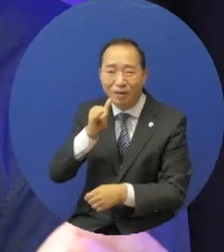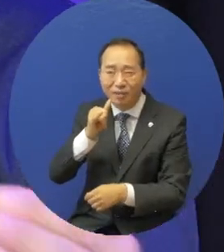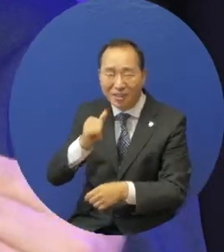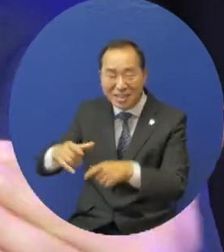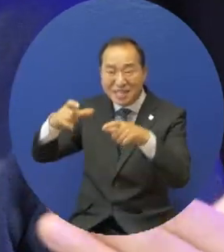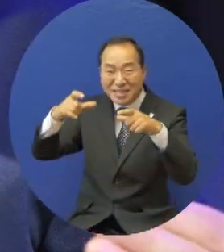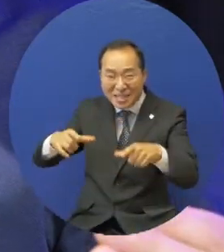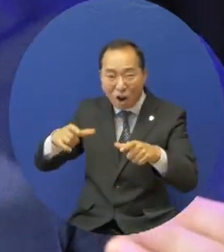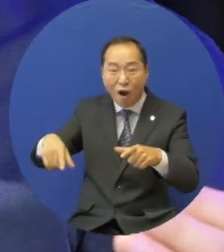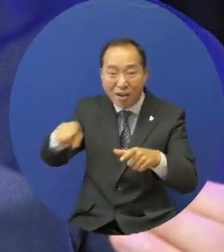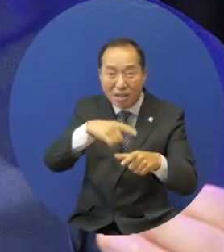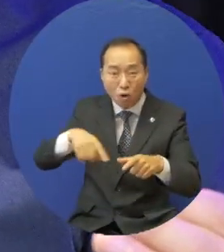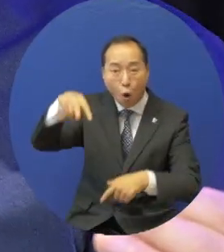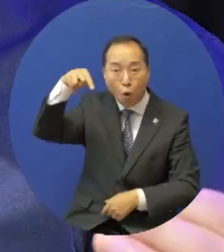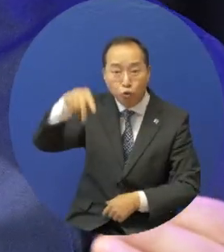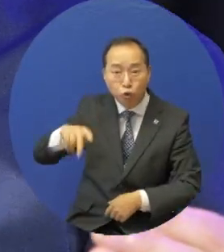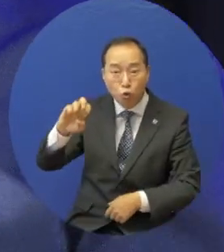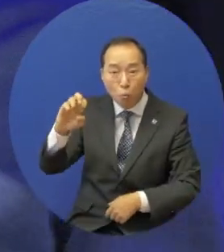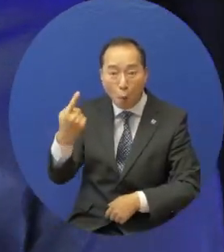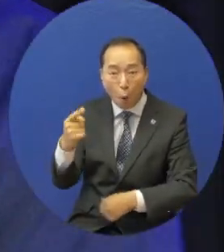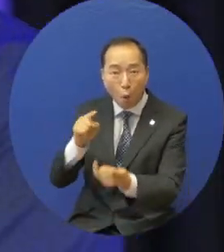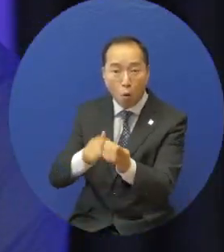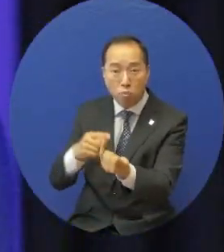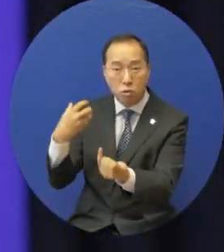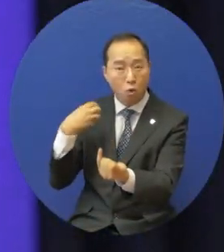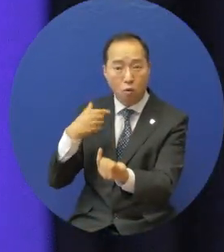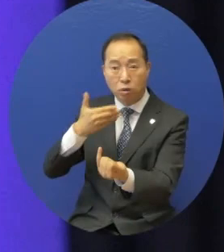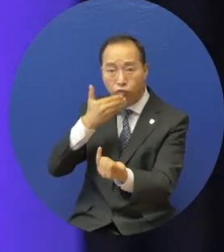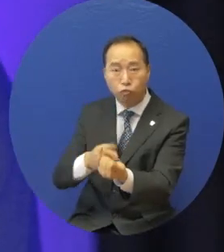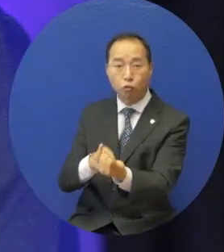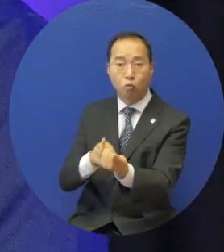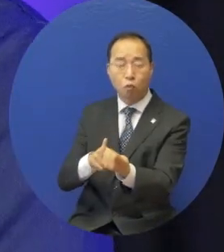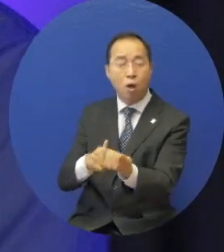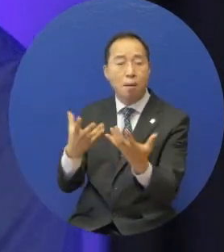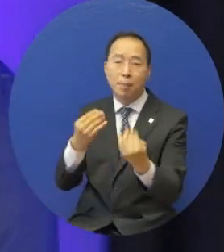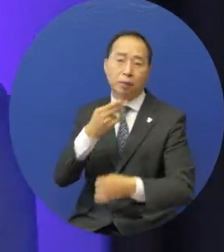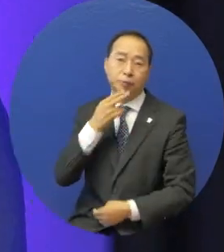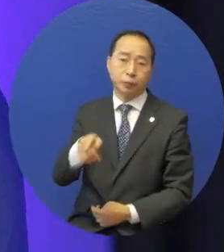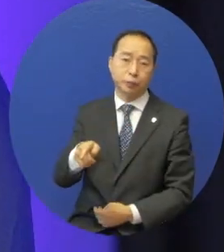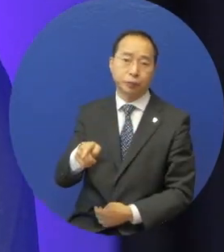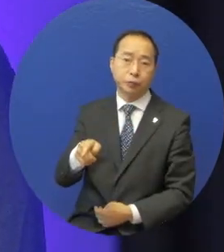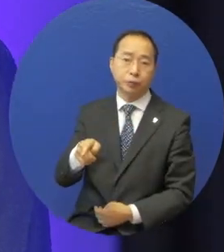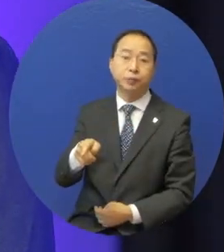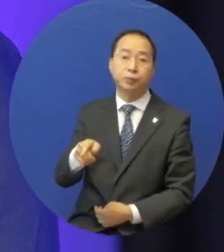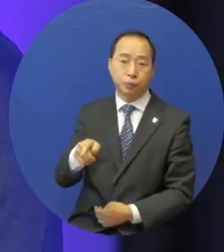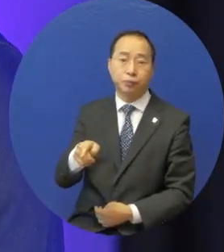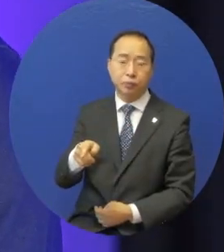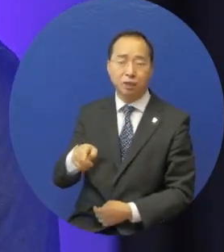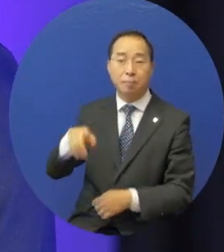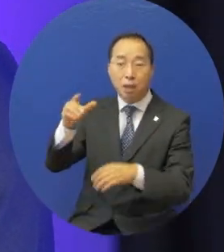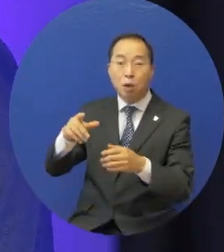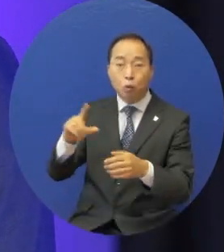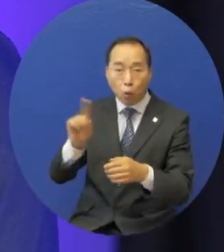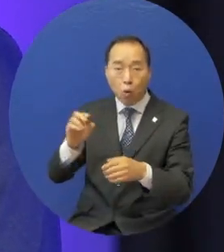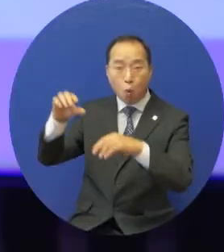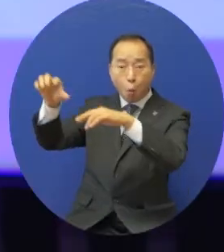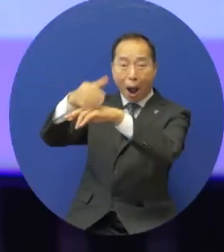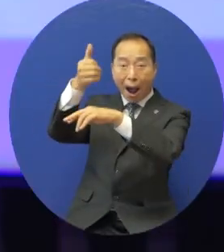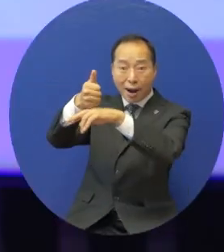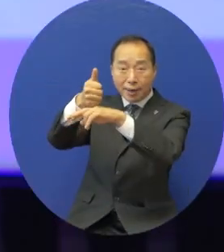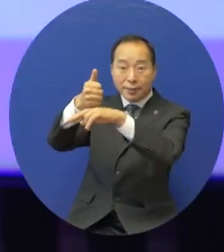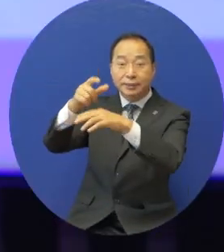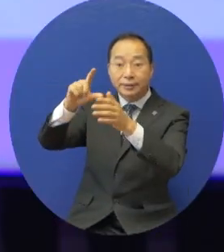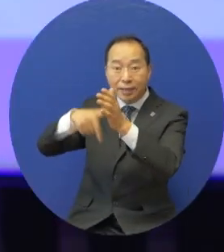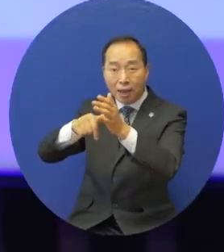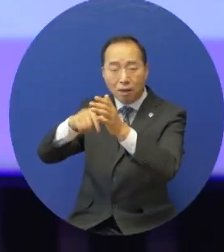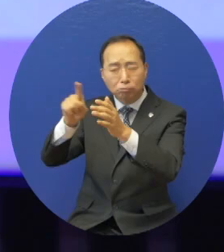때문에 그렇습니다. 프리랜서 지금의 개념으로 말하면 프리랜서라든가 최소장사와 같은 자영업이 주를 이루었지요.